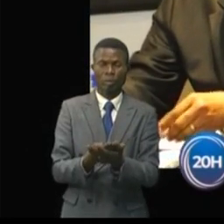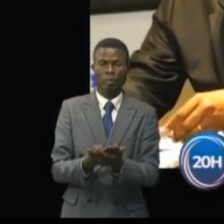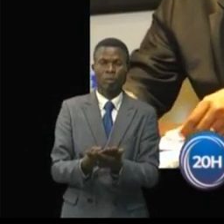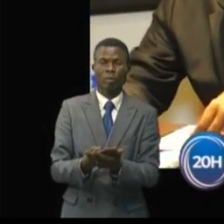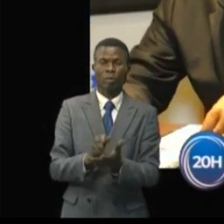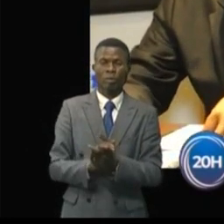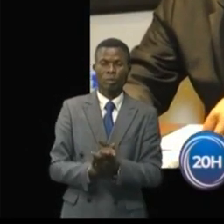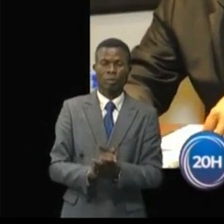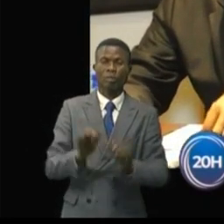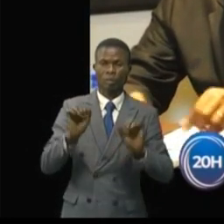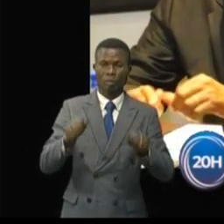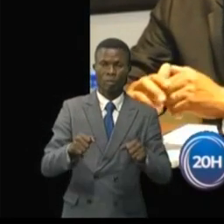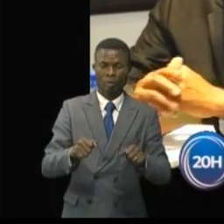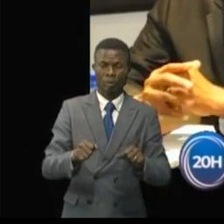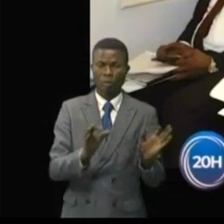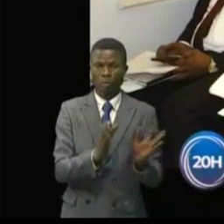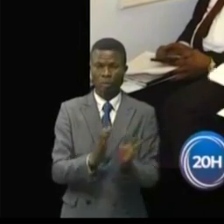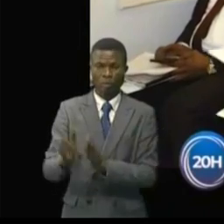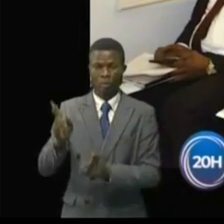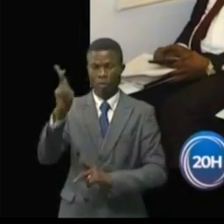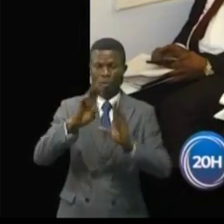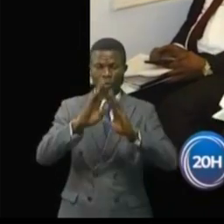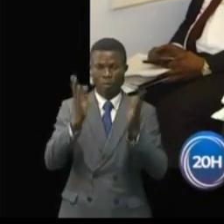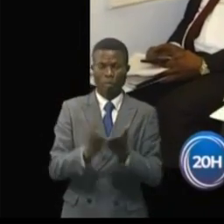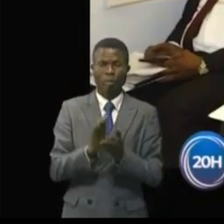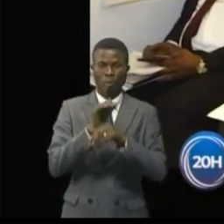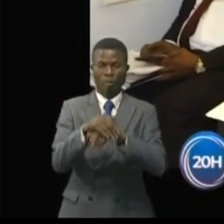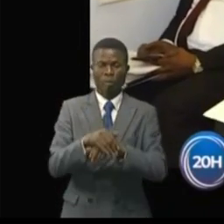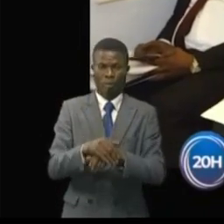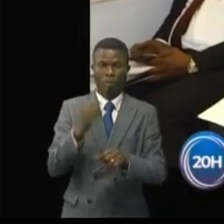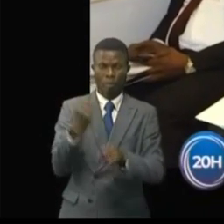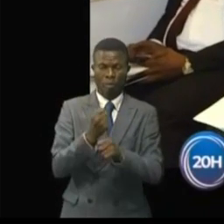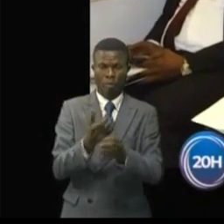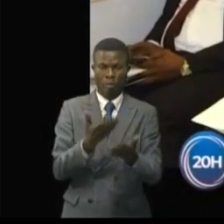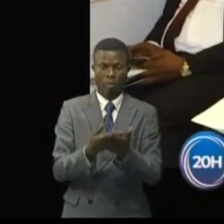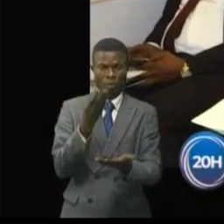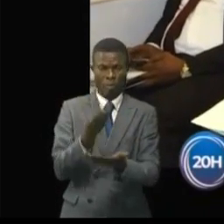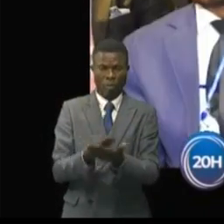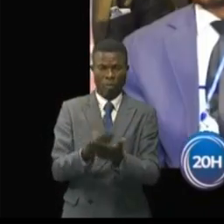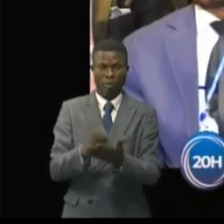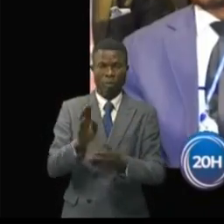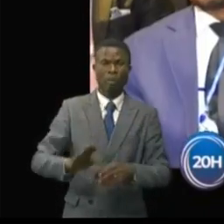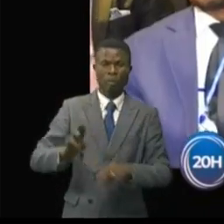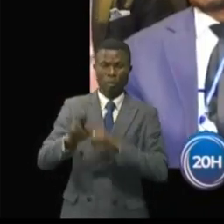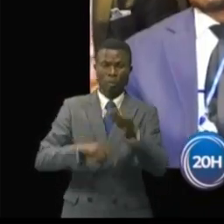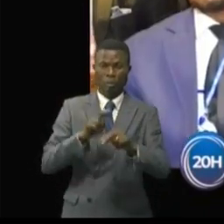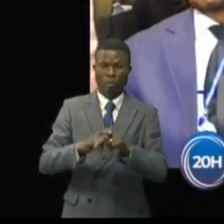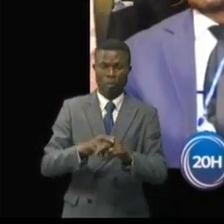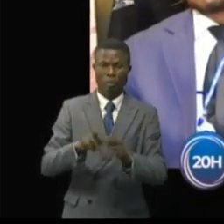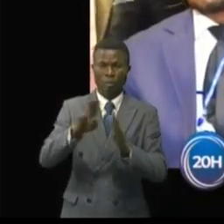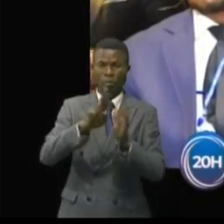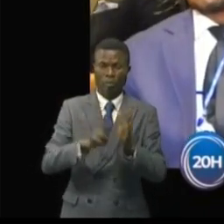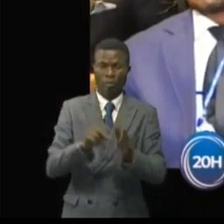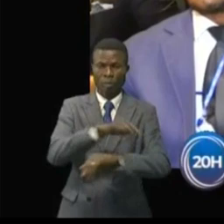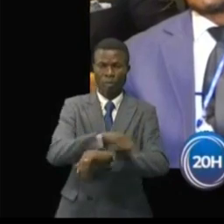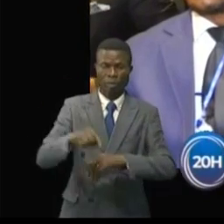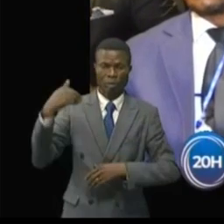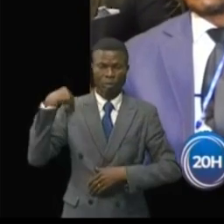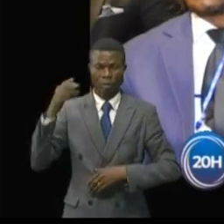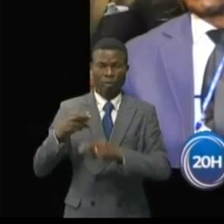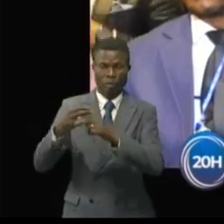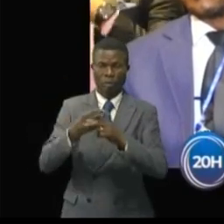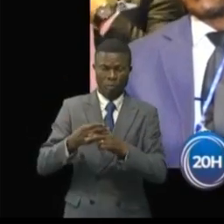les possibilités formelles pour le public de participer au processus budgétaire national et le rôle des institutions de